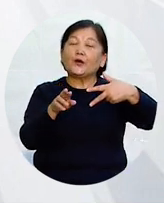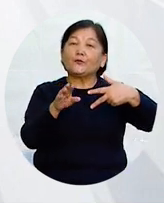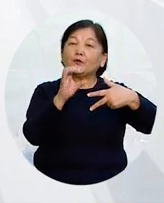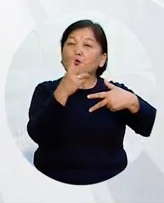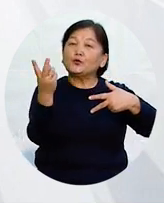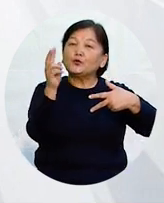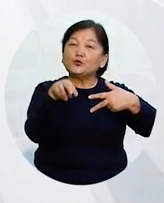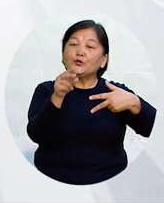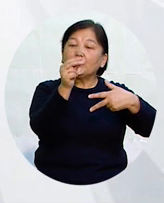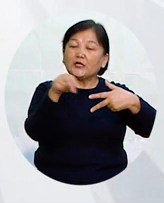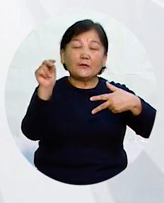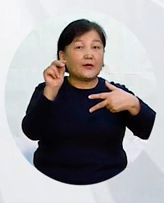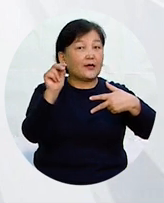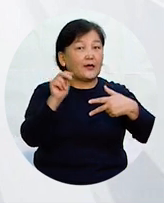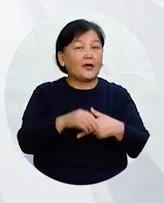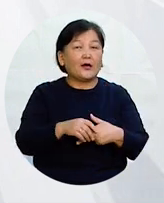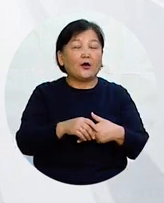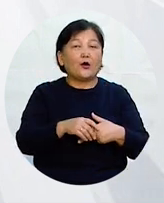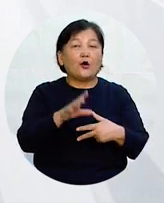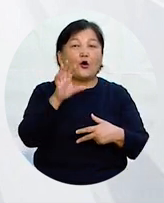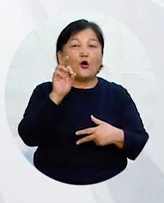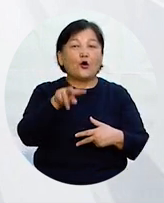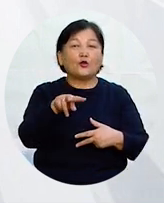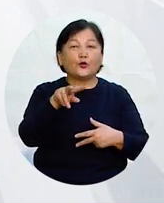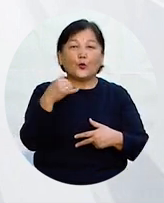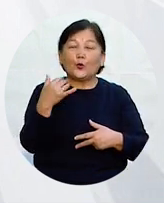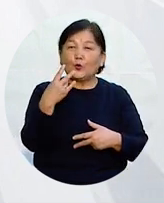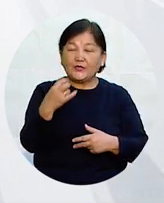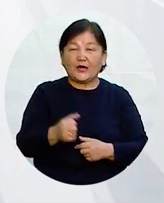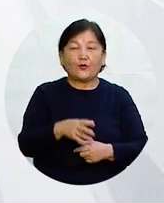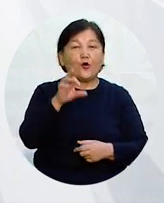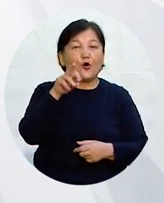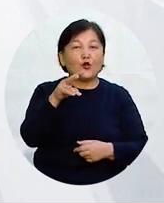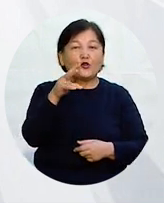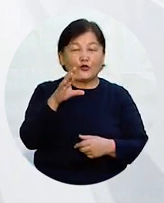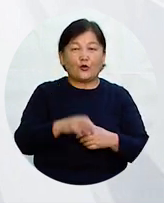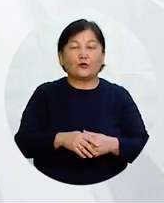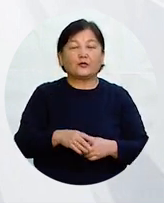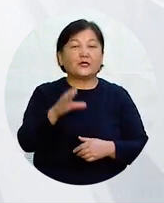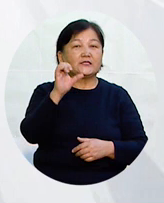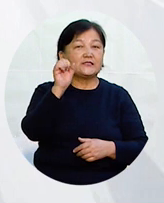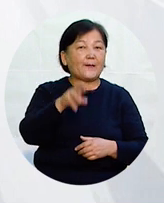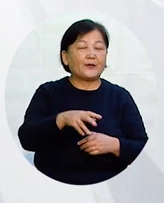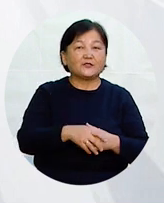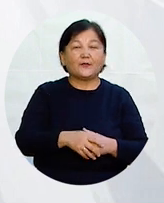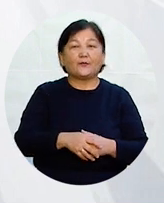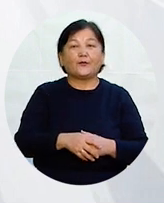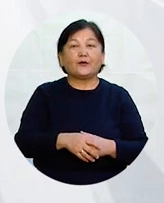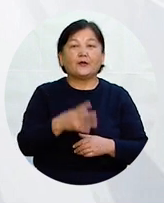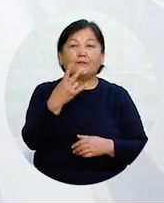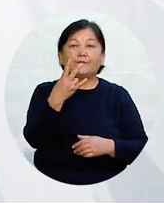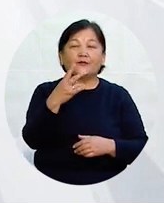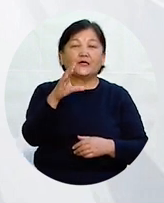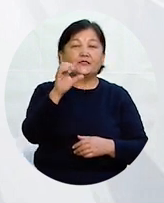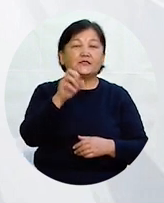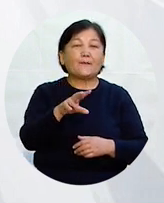бичдэг. За олууна буюу олон. За тэгвэл дараагийн жишээ сам. За наа давхар залглаа. Сам